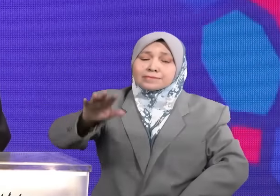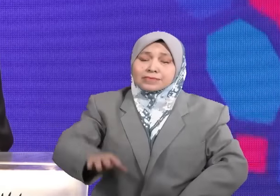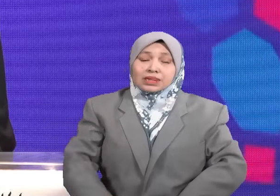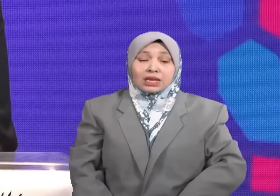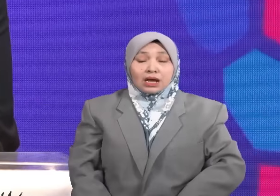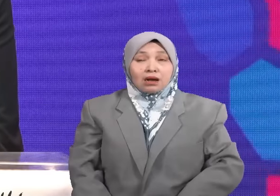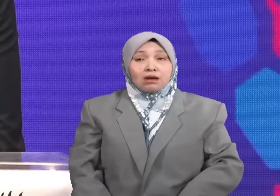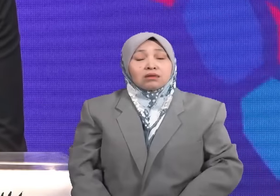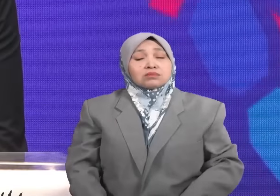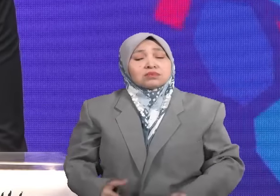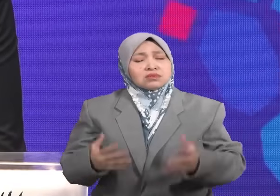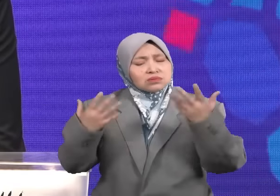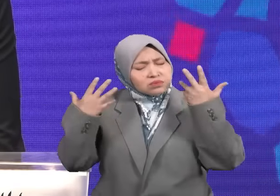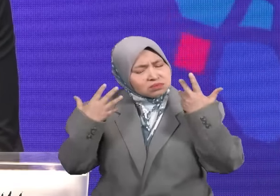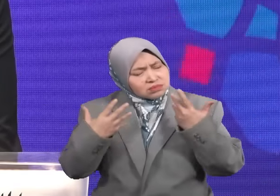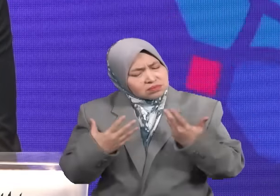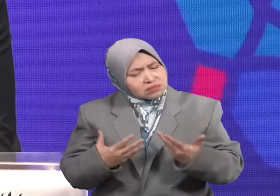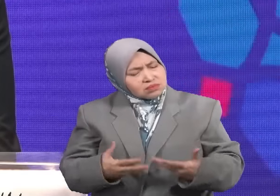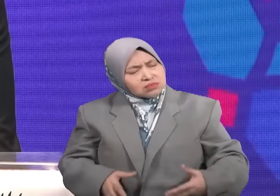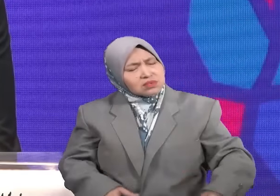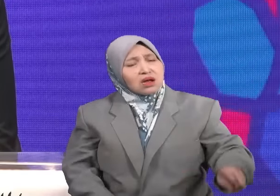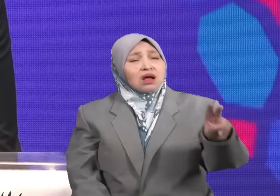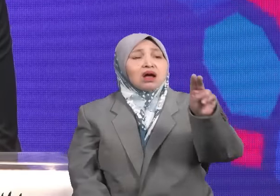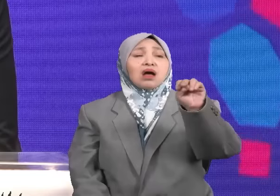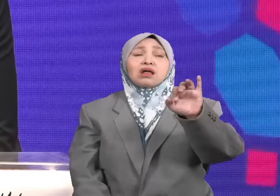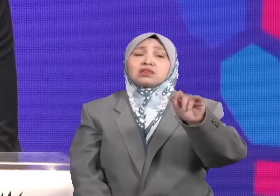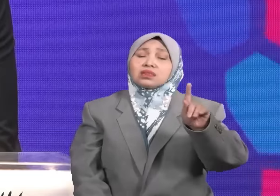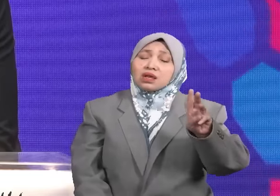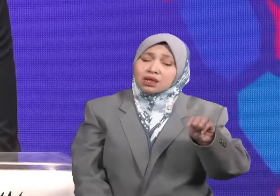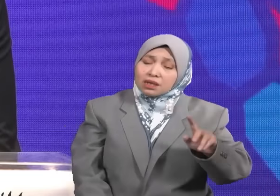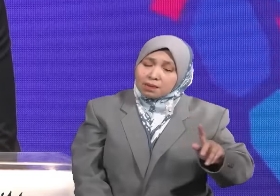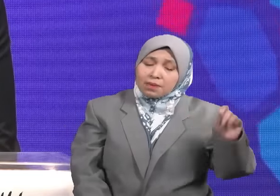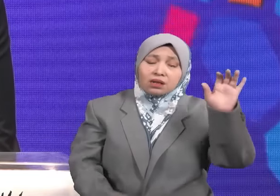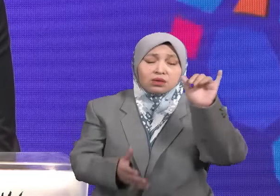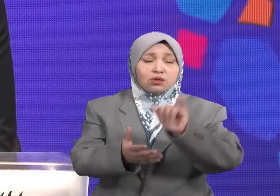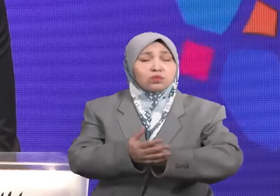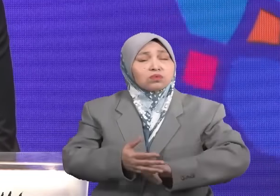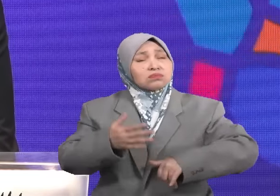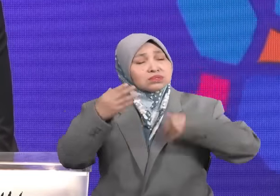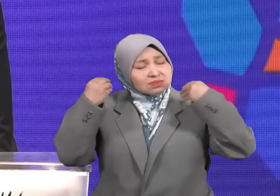ومن يبدل